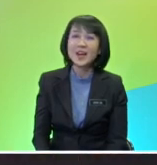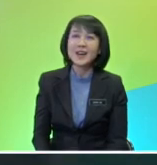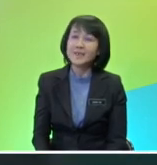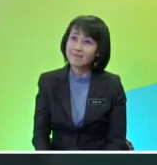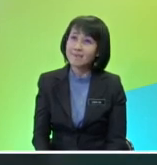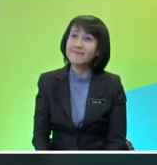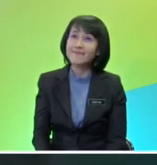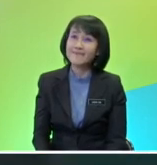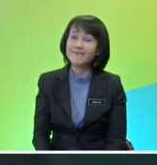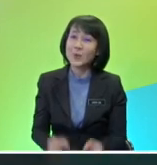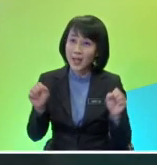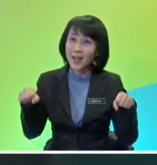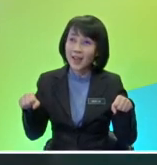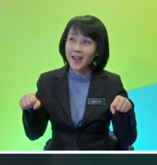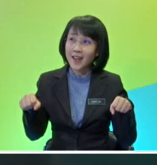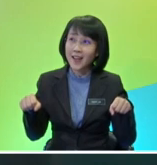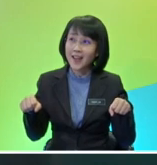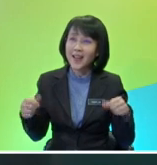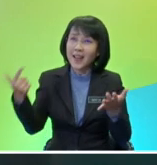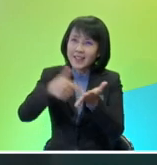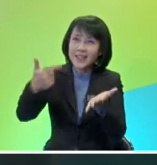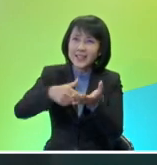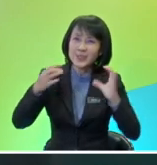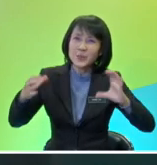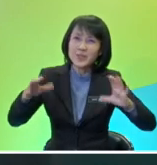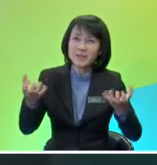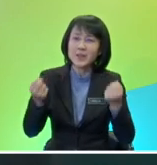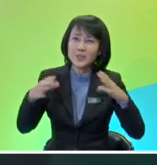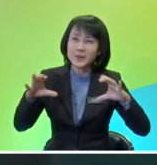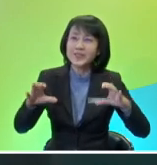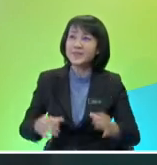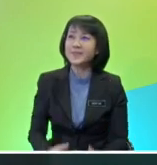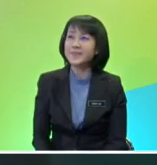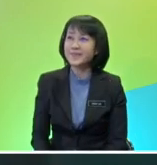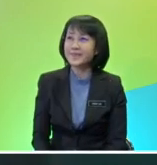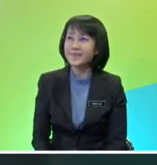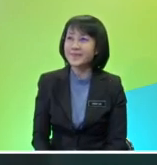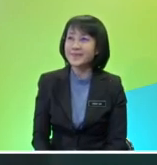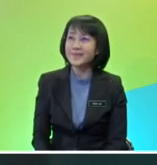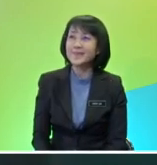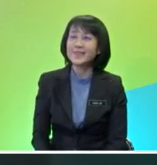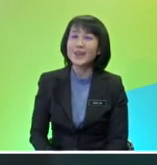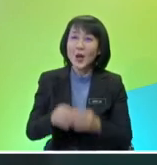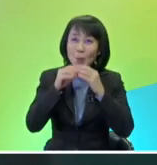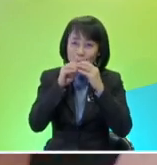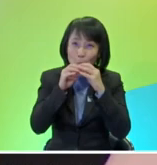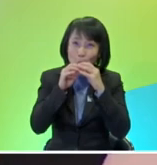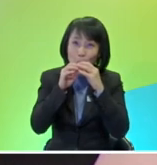Nampaknya berlaku kesukaran di situ. Lagi sekali, cikgu. Okay, saya tunjukkan. Murid-murid nak tengok ni. Satu, dua, tiga.